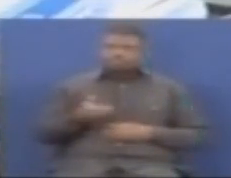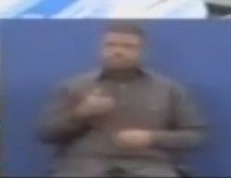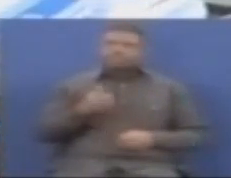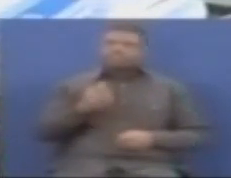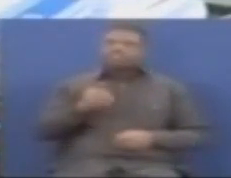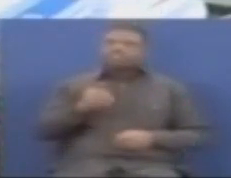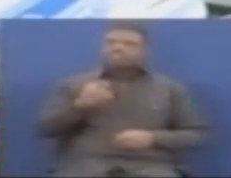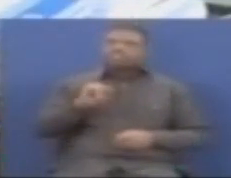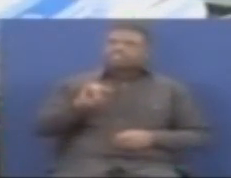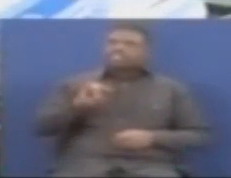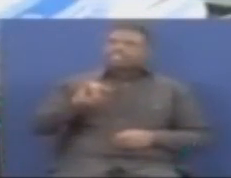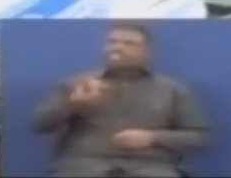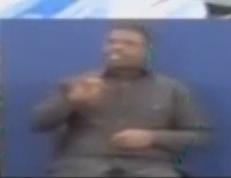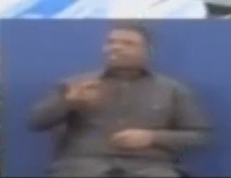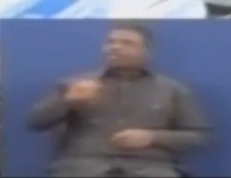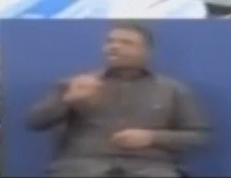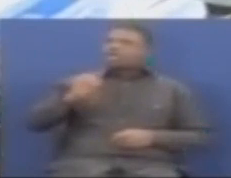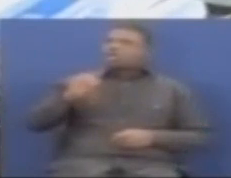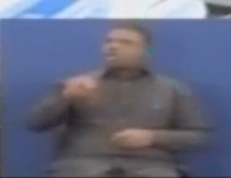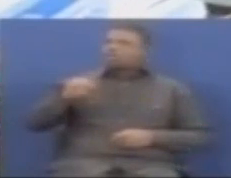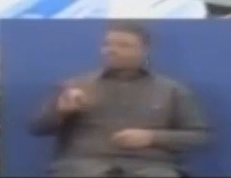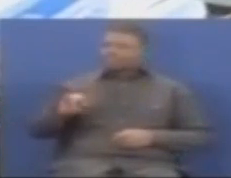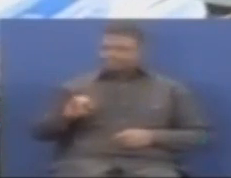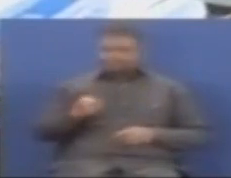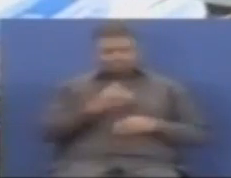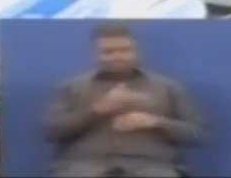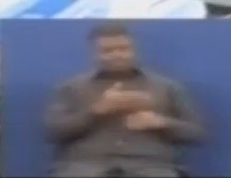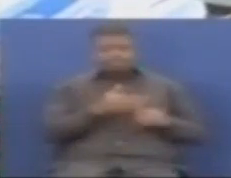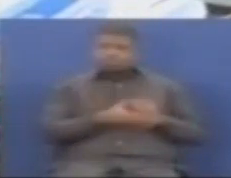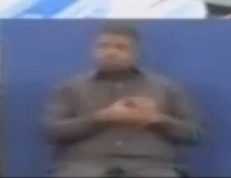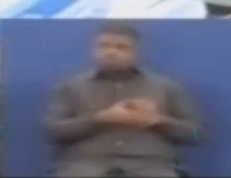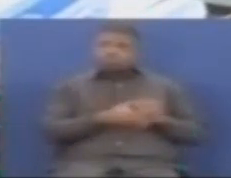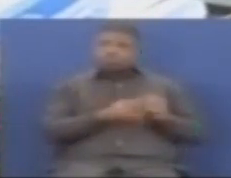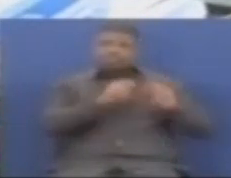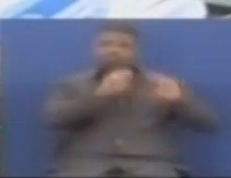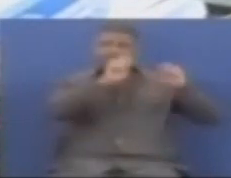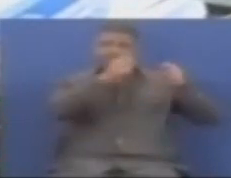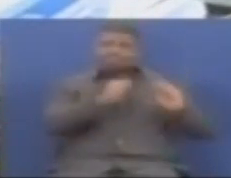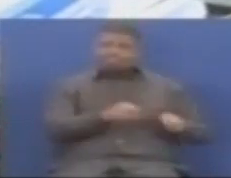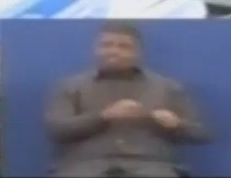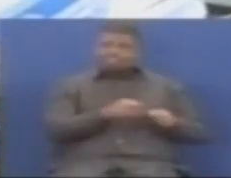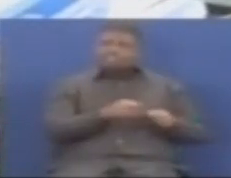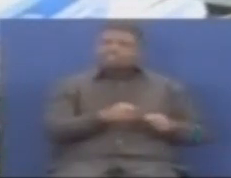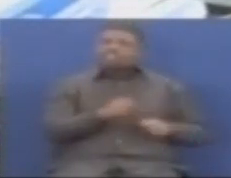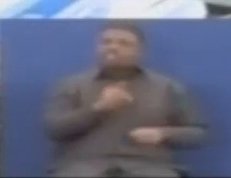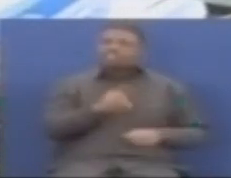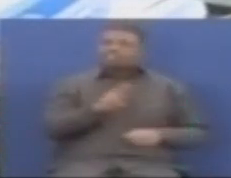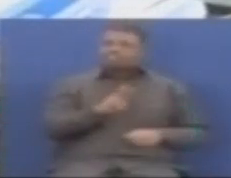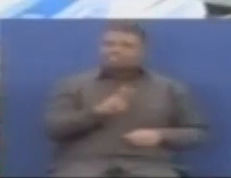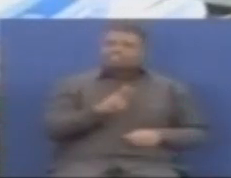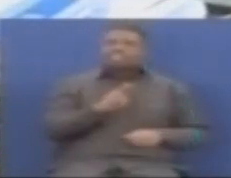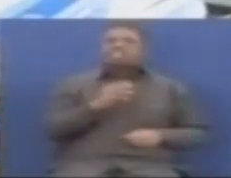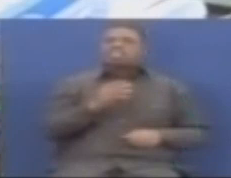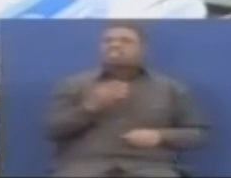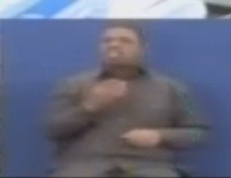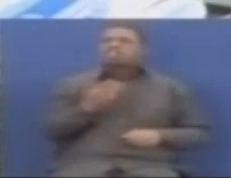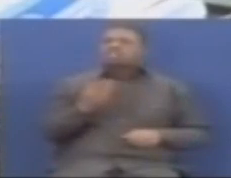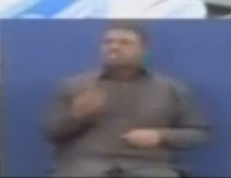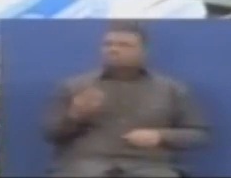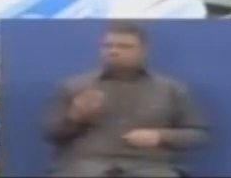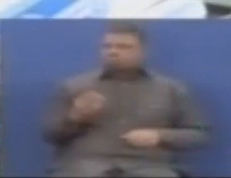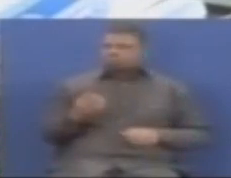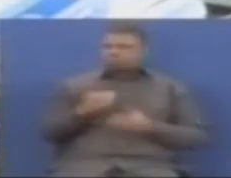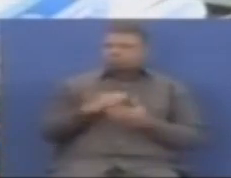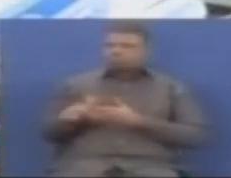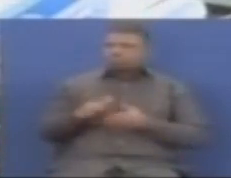Kibaoni pamoja na Mswaha Majengo kuna transformer zilifungwa za KV 33, lakini